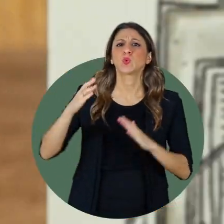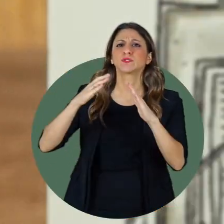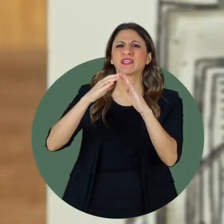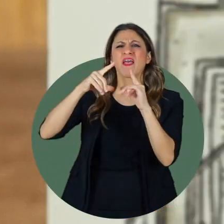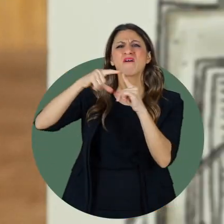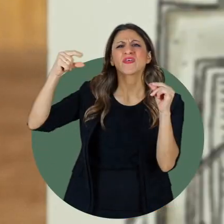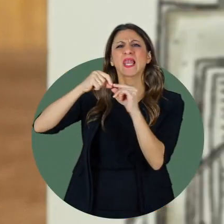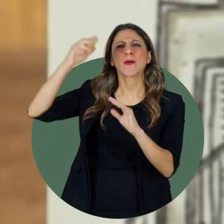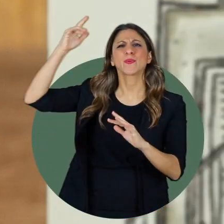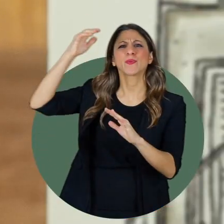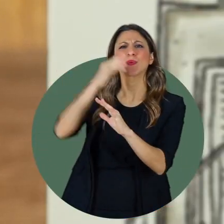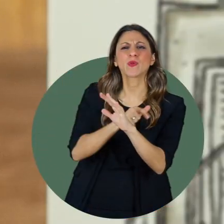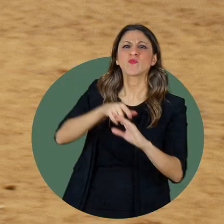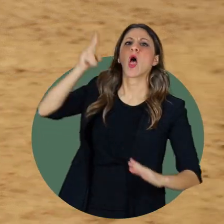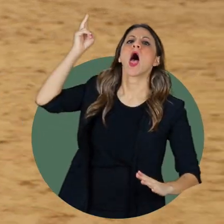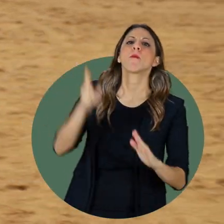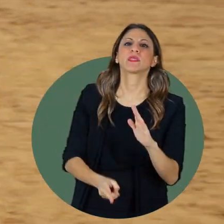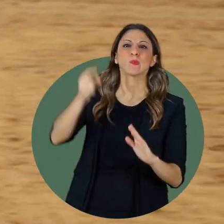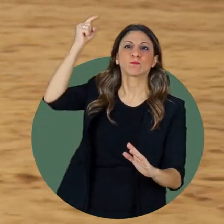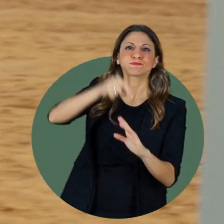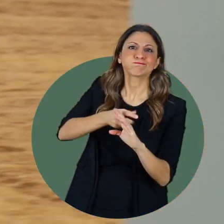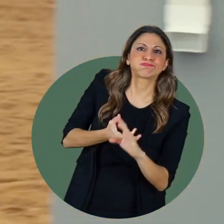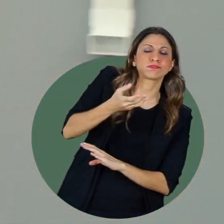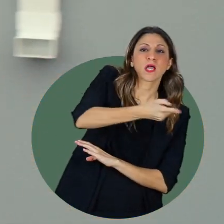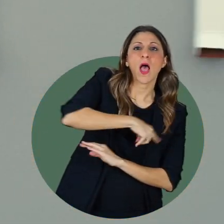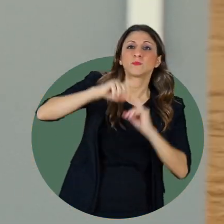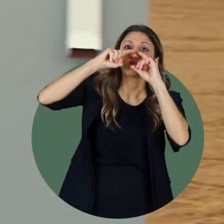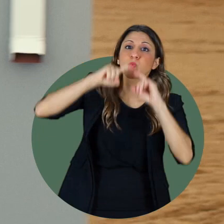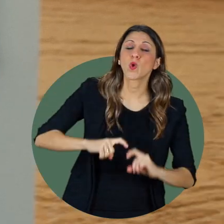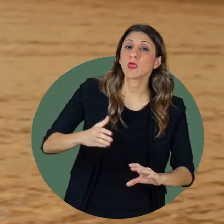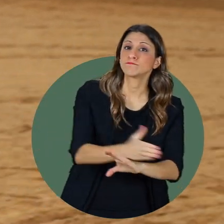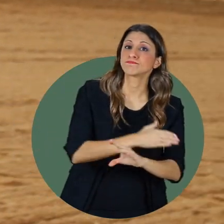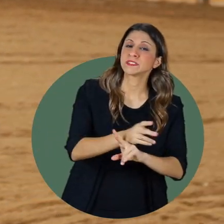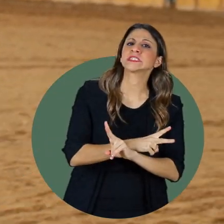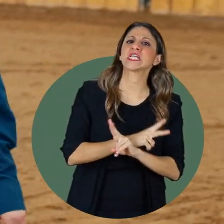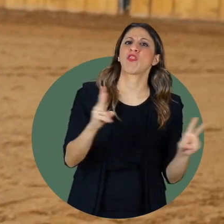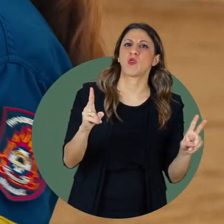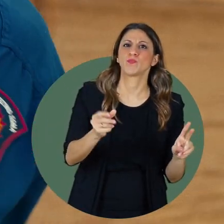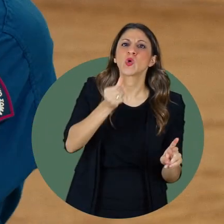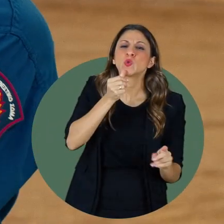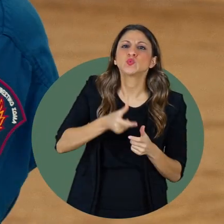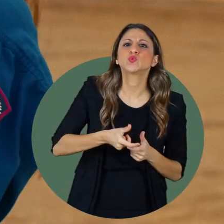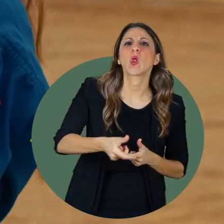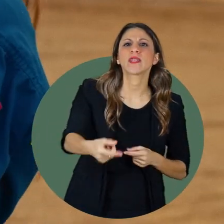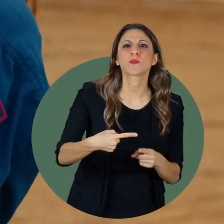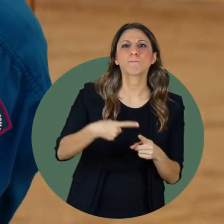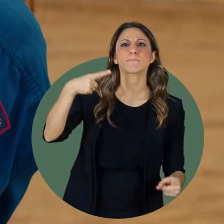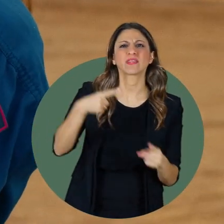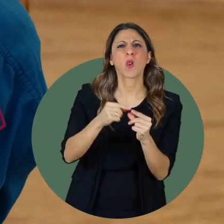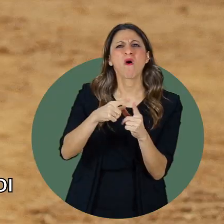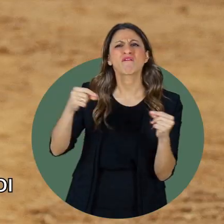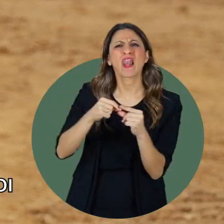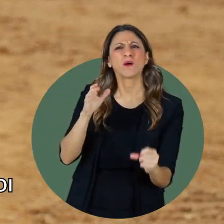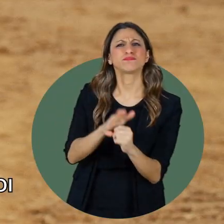μεταξύ τους και 5 μέτρα από το σπίτι. Καθαρίζουμε τις κεραμοσκεπές και φροντίζουμε οι υδρορροές μας να είναι μεταλλικές και χωρίς